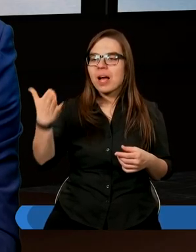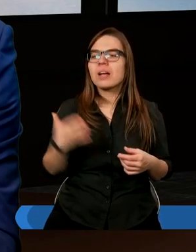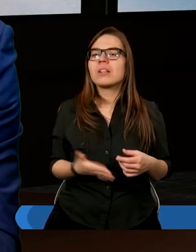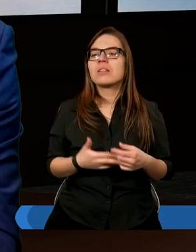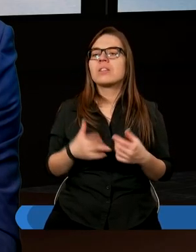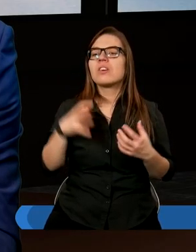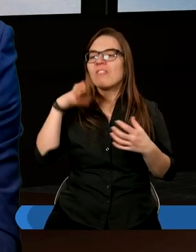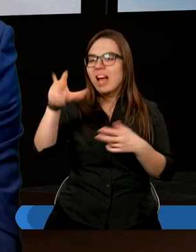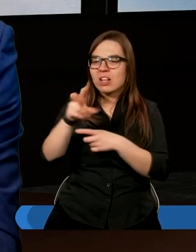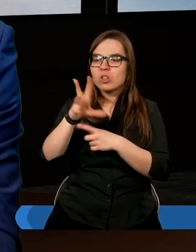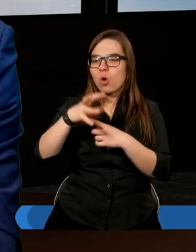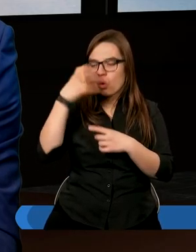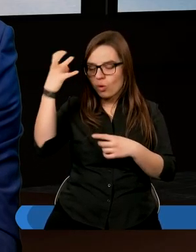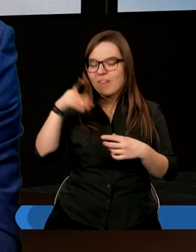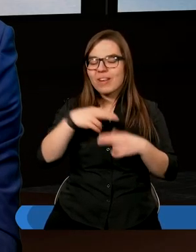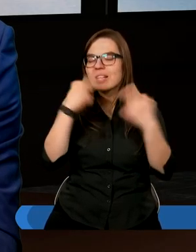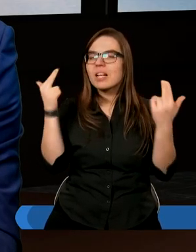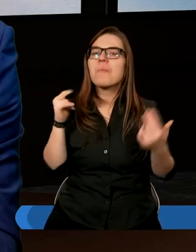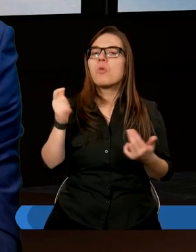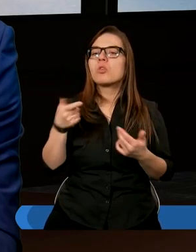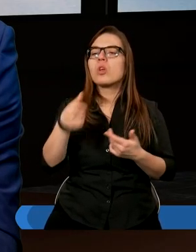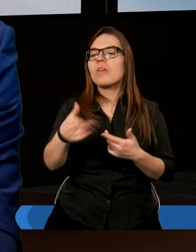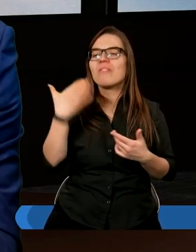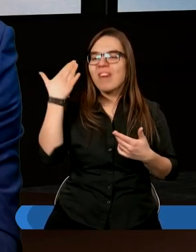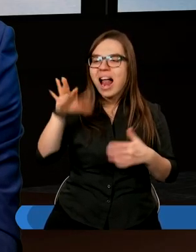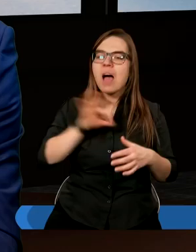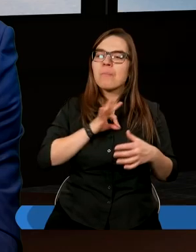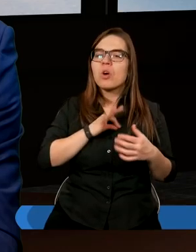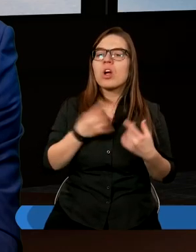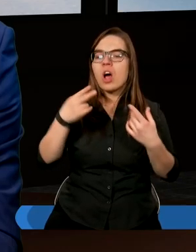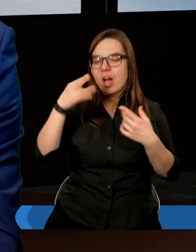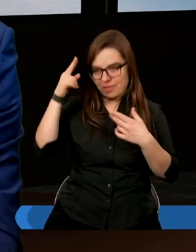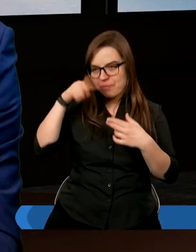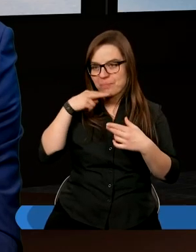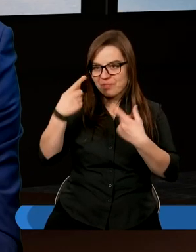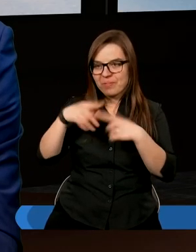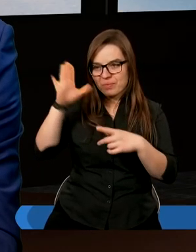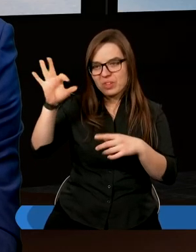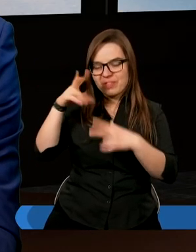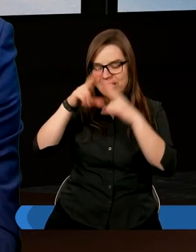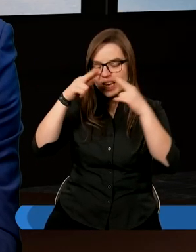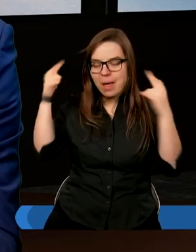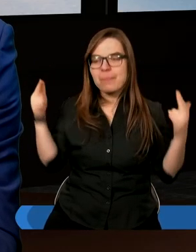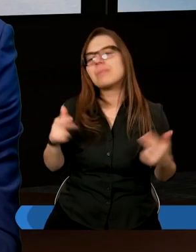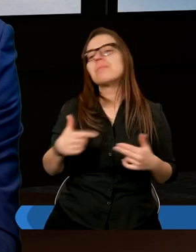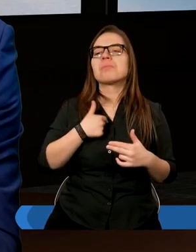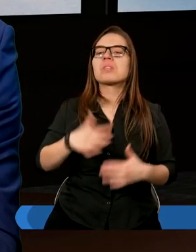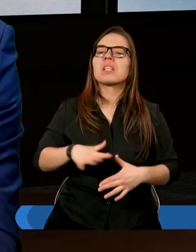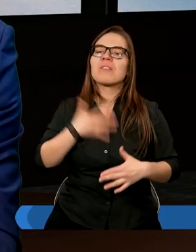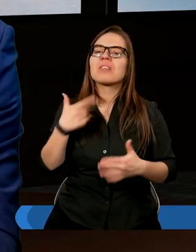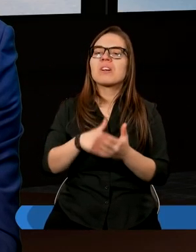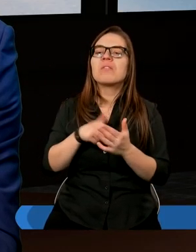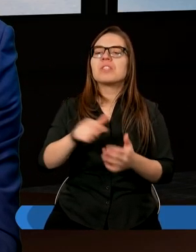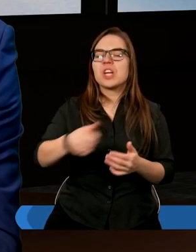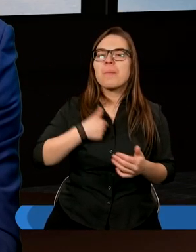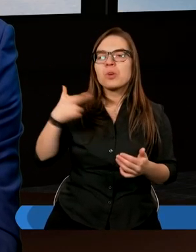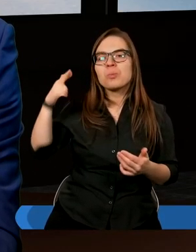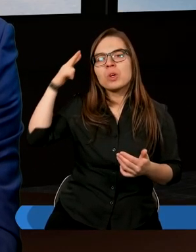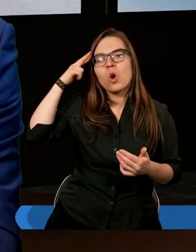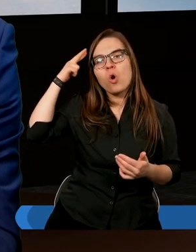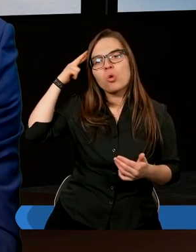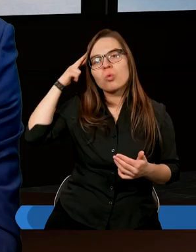wejdzie do królestwa niebios lecz tylko ten kto pełni wolę ojca mego który jest w niebie prawda i właśnie to mi się wydaje że ważne żebyśmy rozumieli